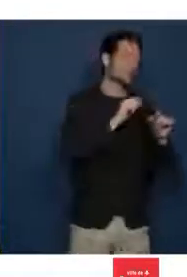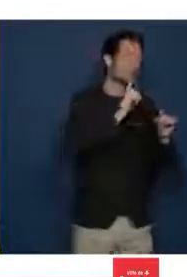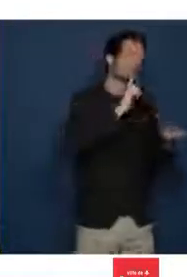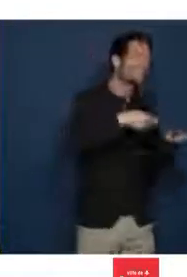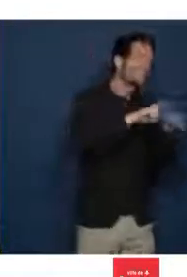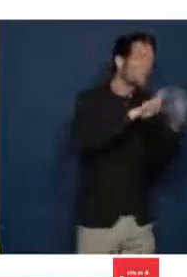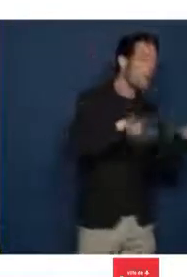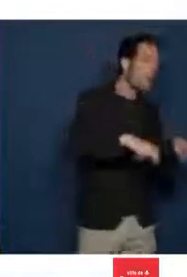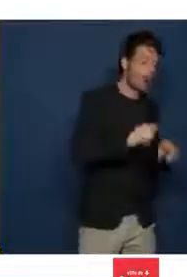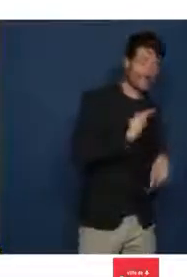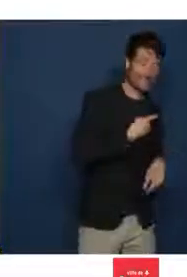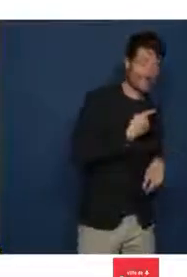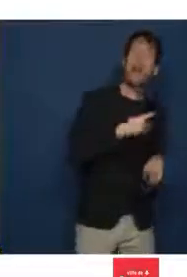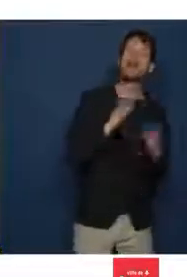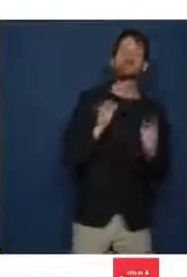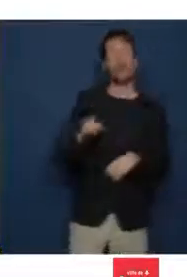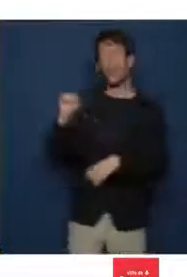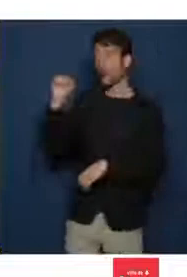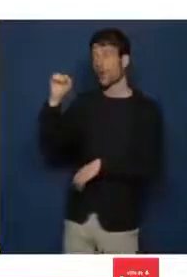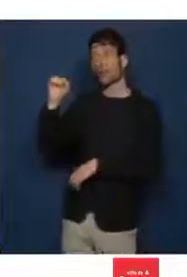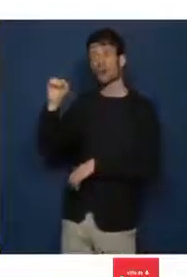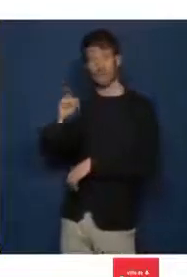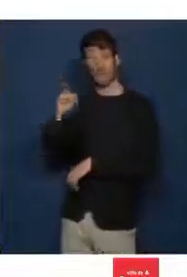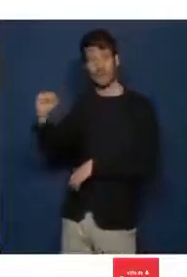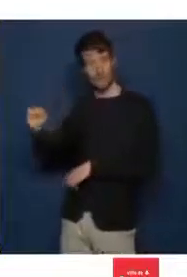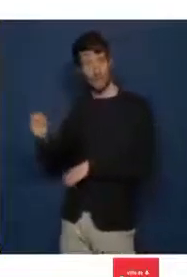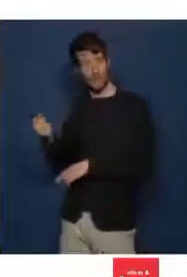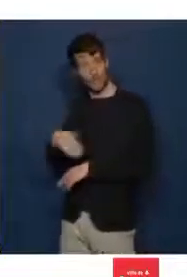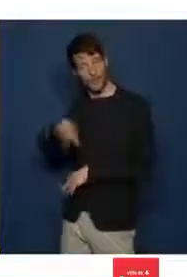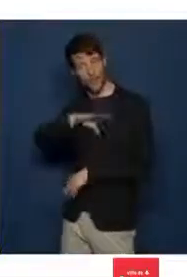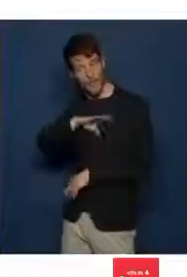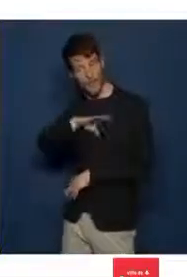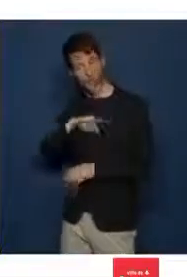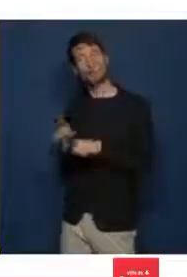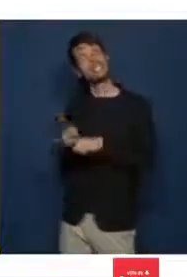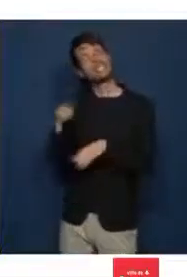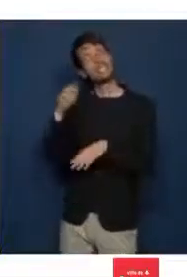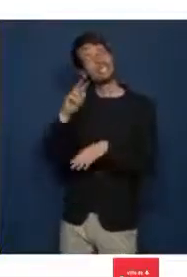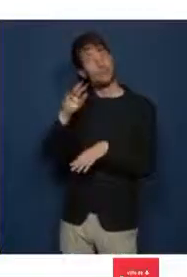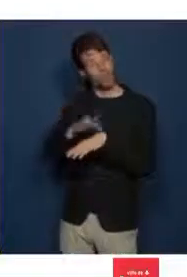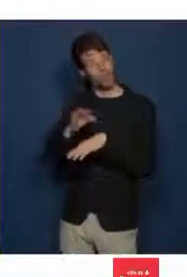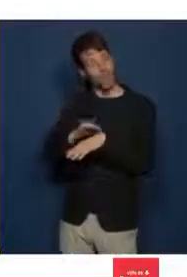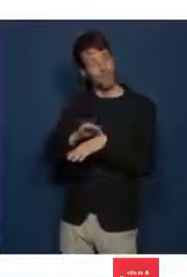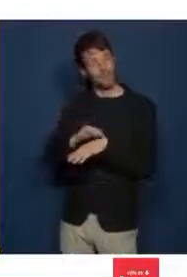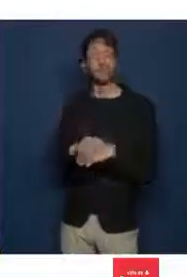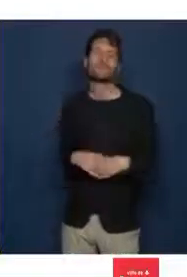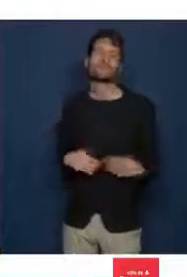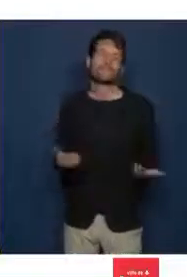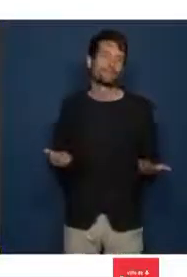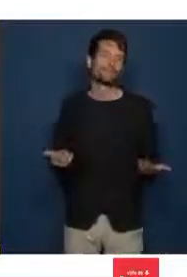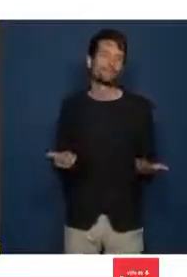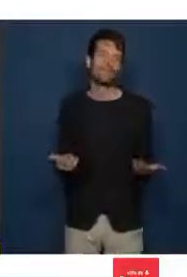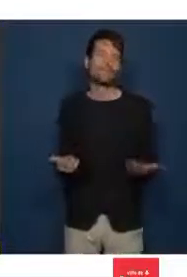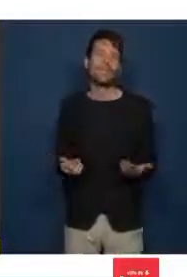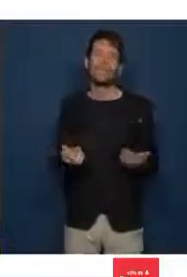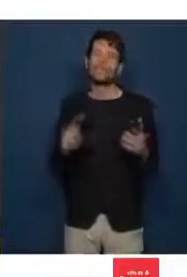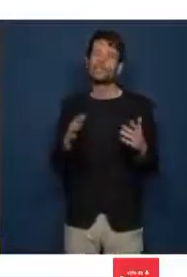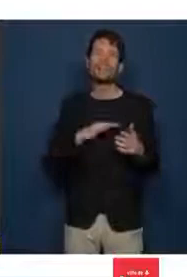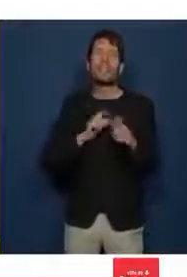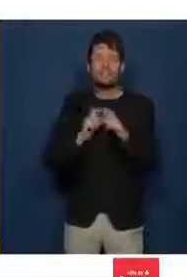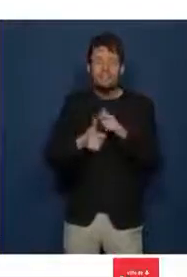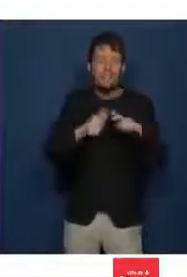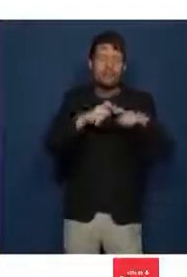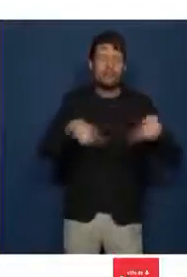prises en charge par l'assurance maladie et les mutuelles, ce qui conduira à généraliser le dispositif du chèque d'accompagnement